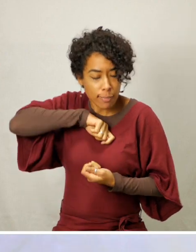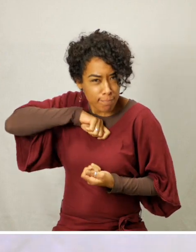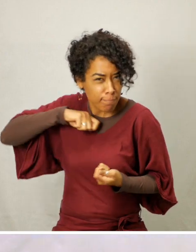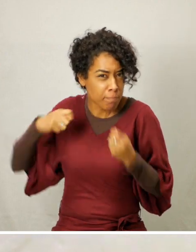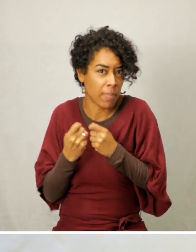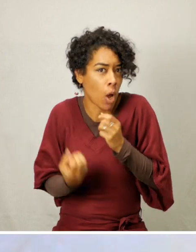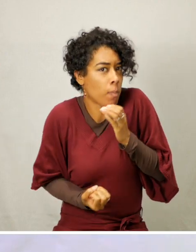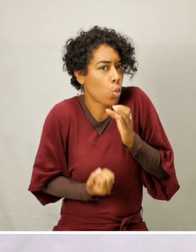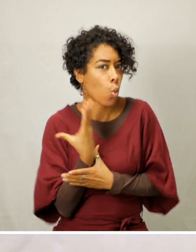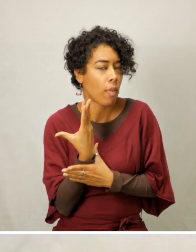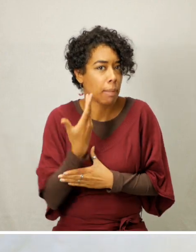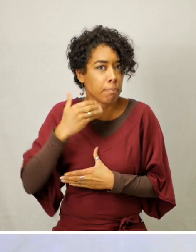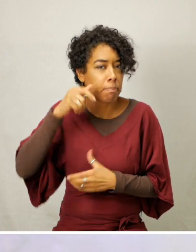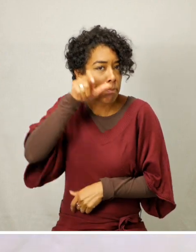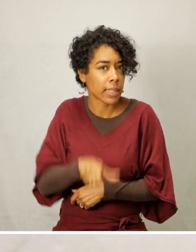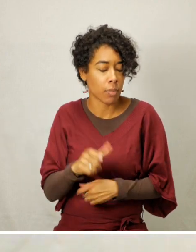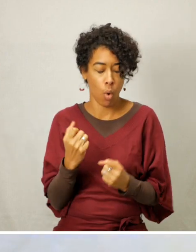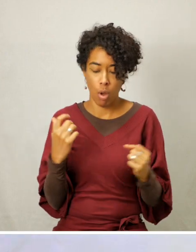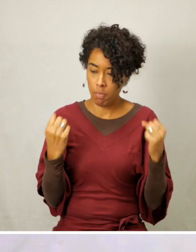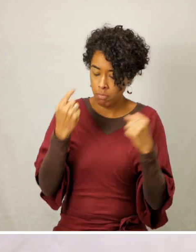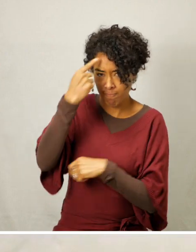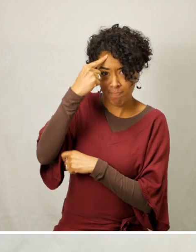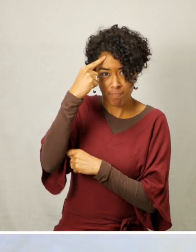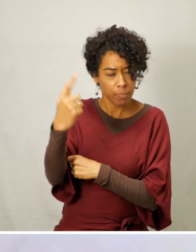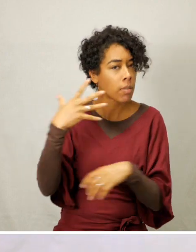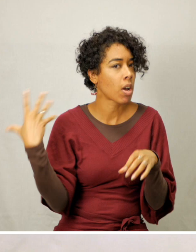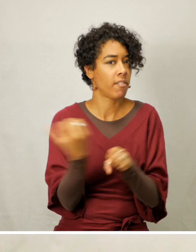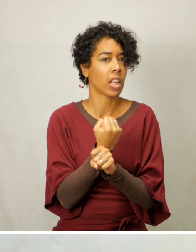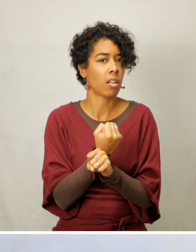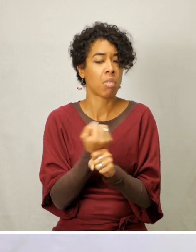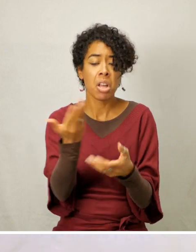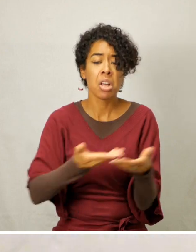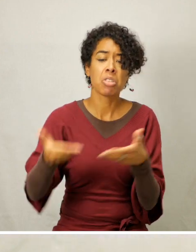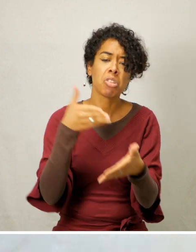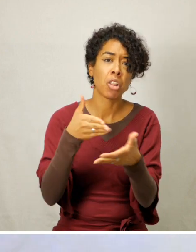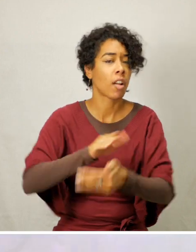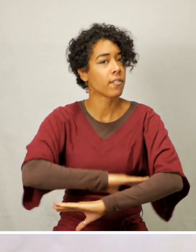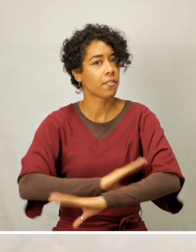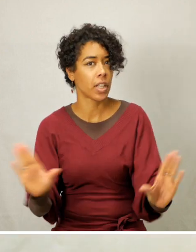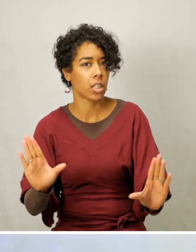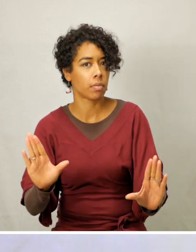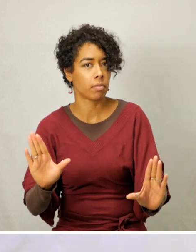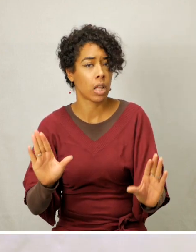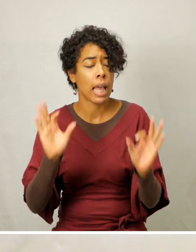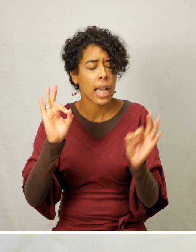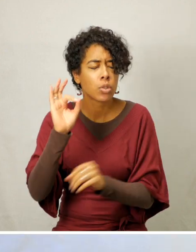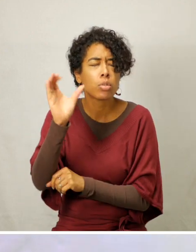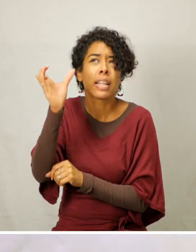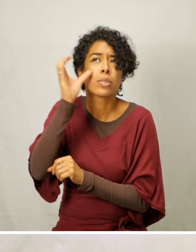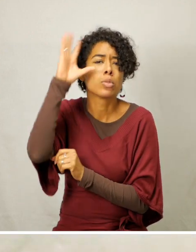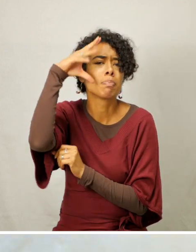une mentalité de vainqueur, dans une foi imperméable à ce qui se passe, et une écoute spirituelle qui va